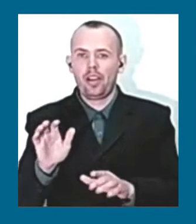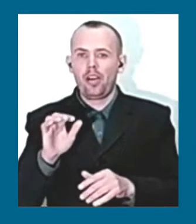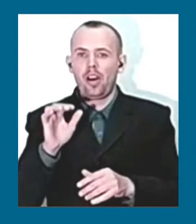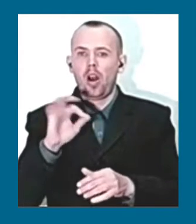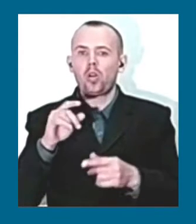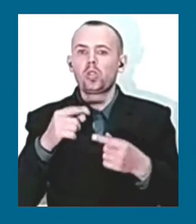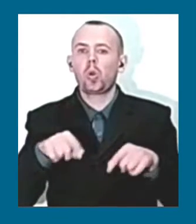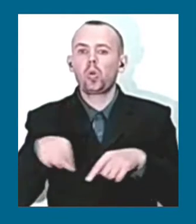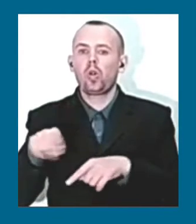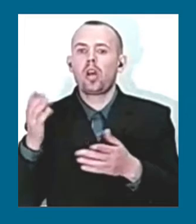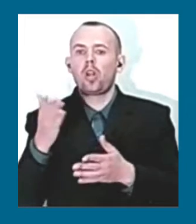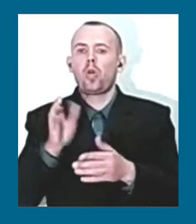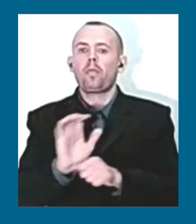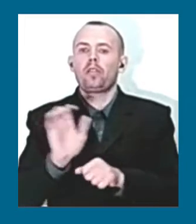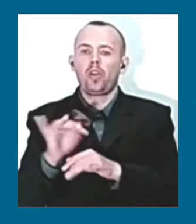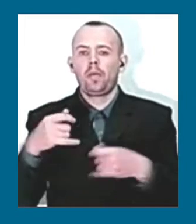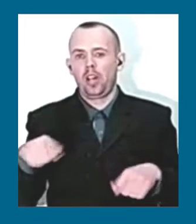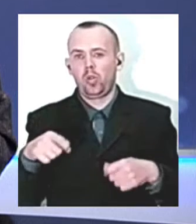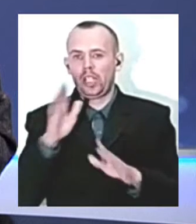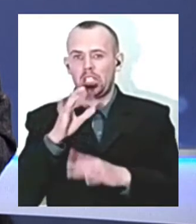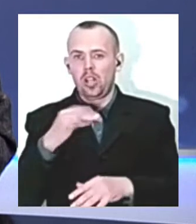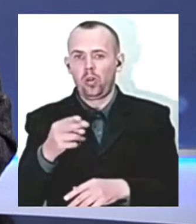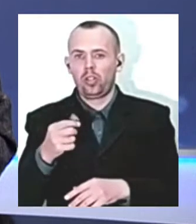производят и продают кислород. Я уже говорю открыто.